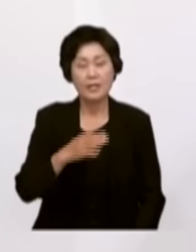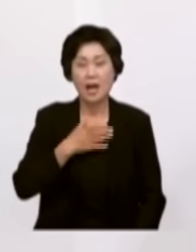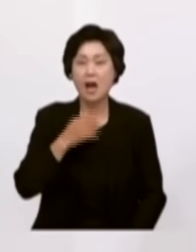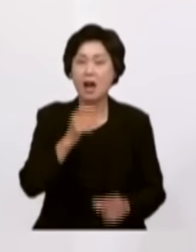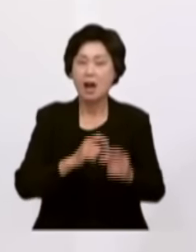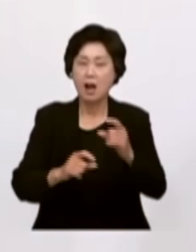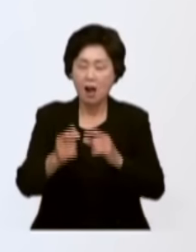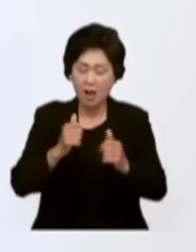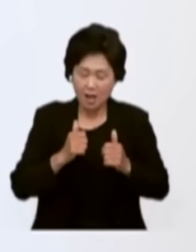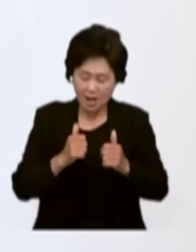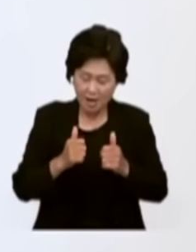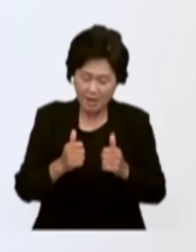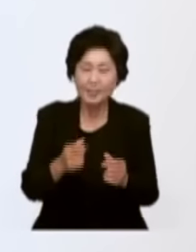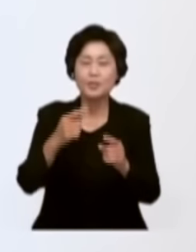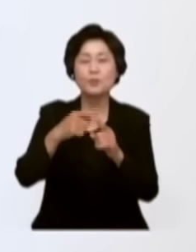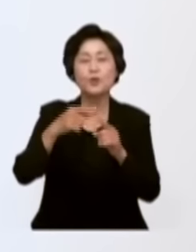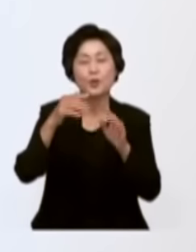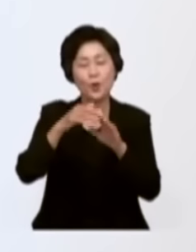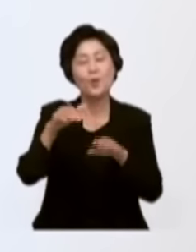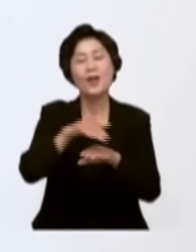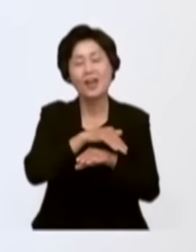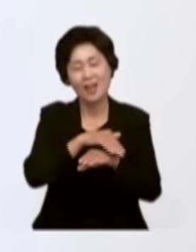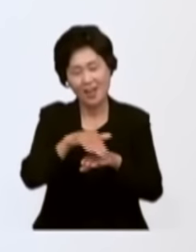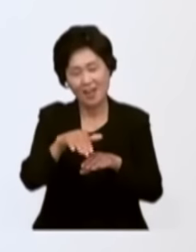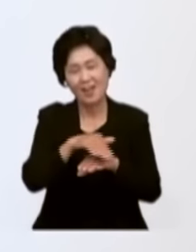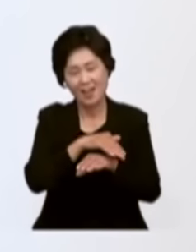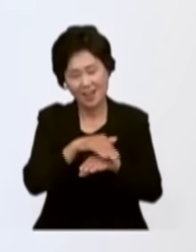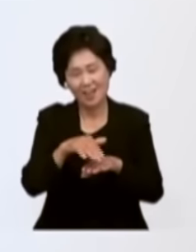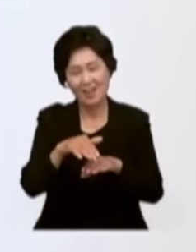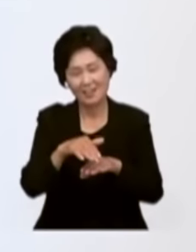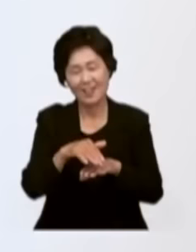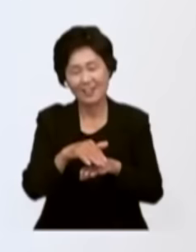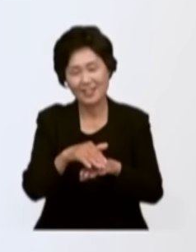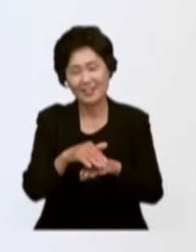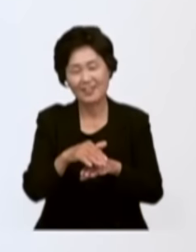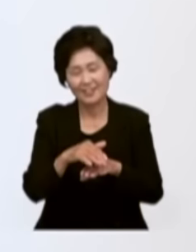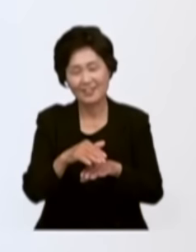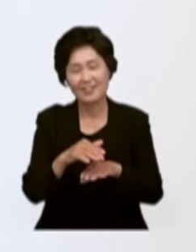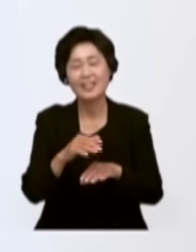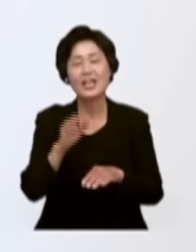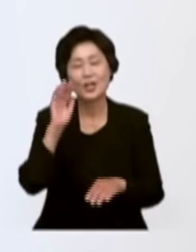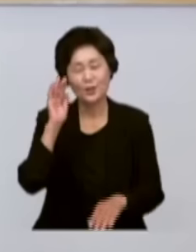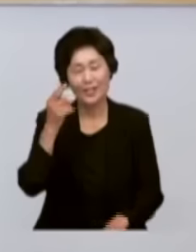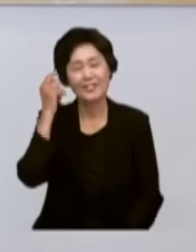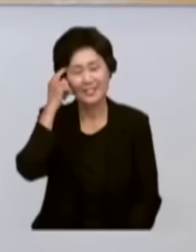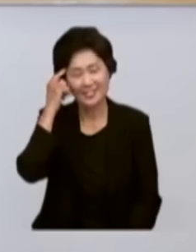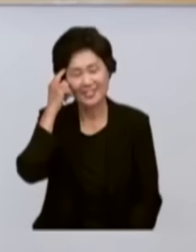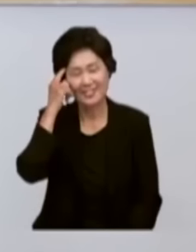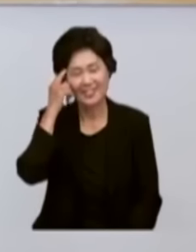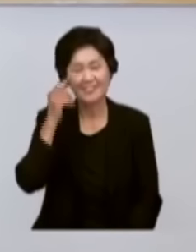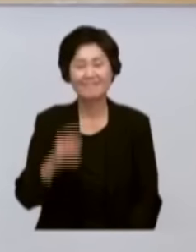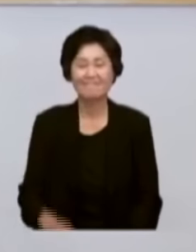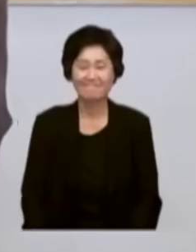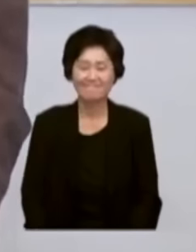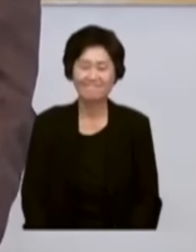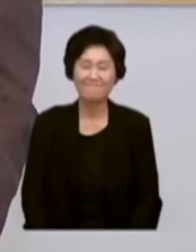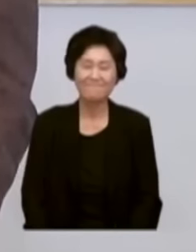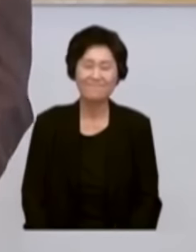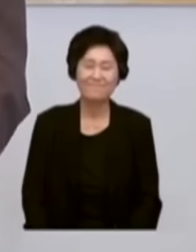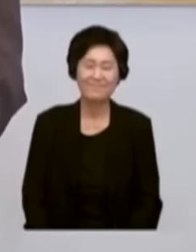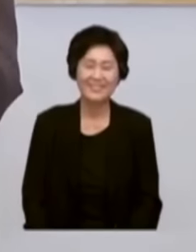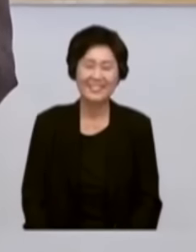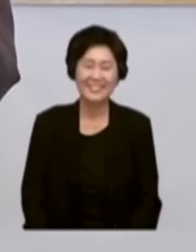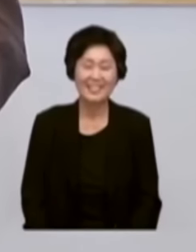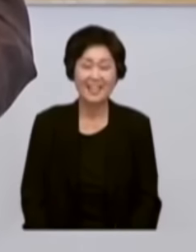되겠다. 더 많이 하나님을 위해 기도해야 되겠다는 네. 그런 생각. 예수님을 더 증거하시면 되지. 그래요. 네. 네.